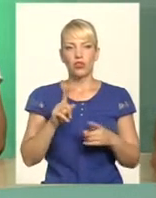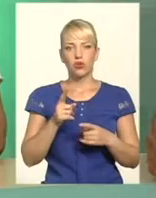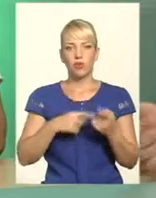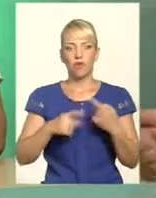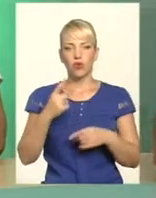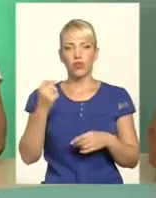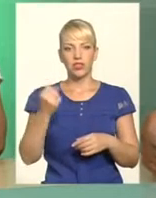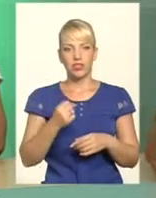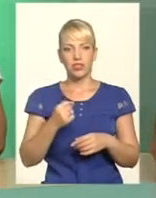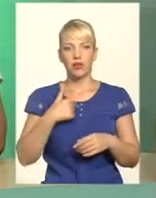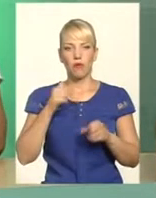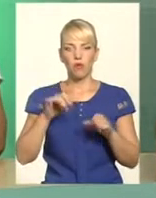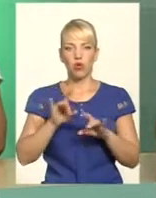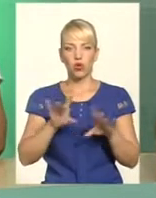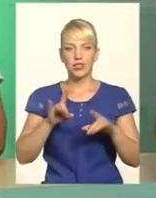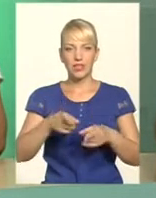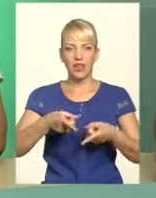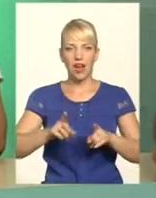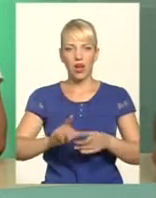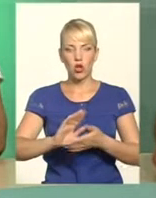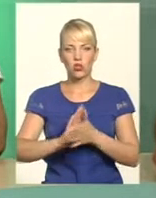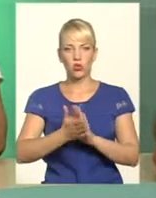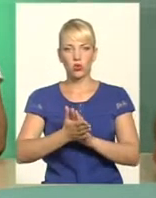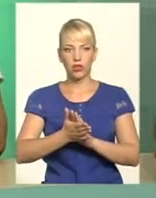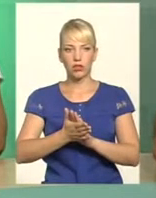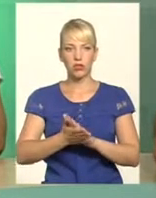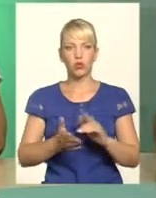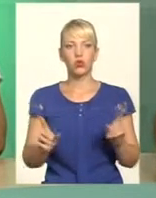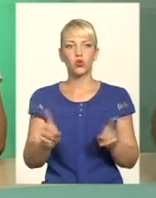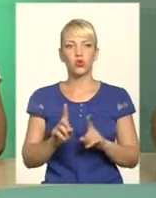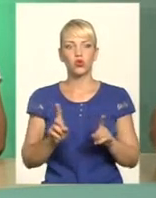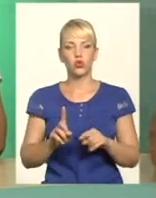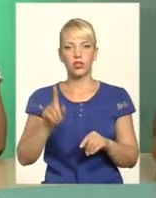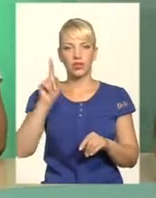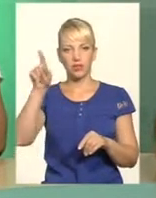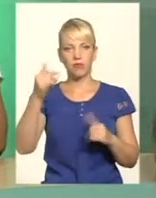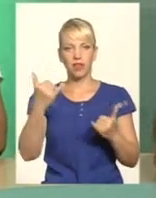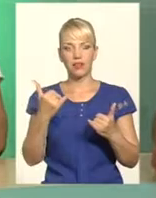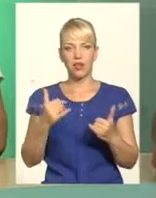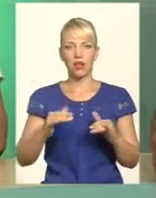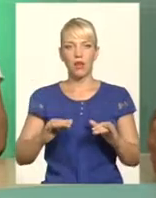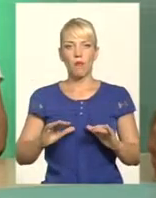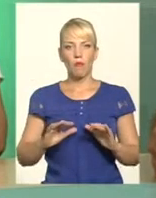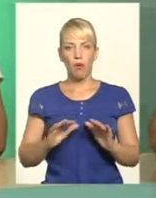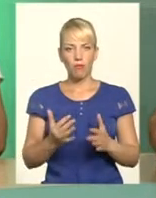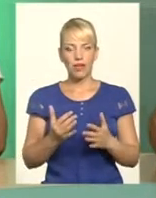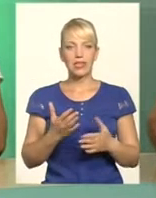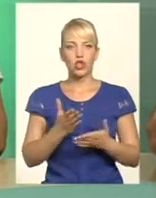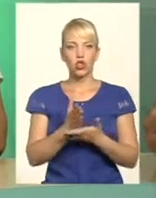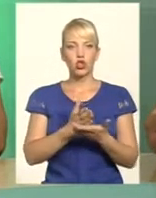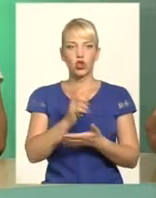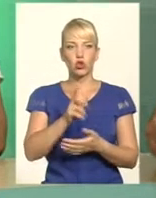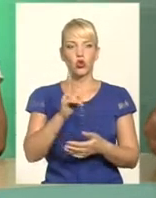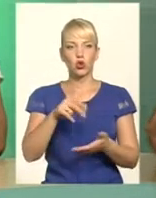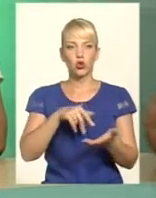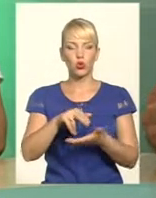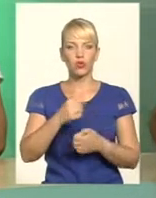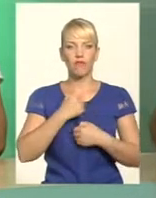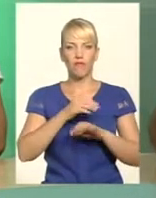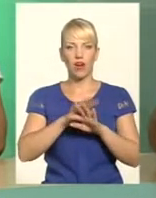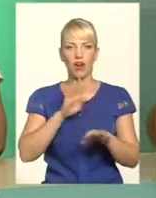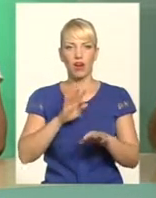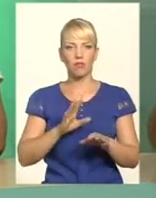назад, можу розказати реальну ситуацію, що там на даний момент ще служать люди, які йдучи в армію, вклали в